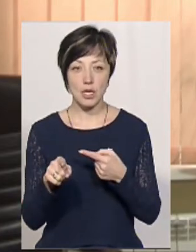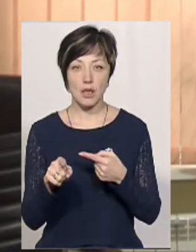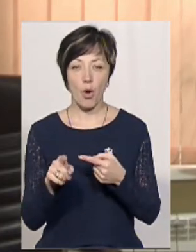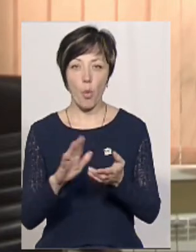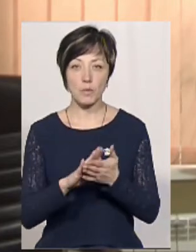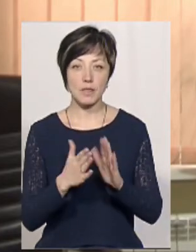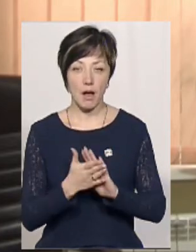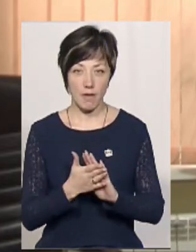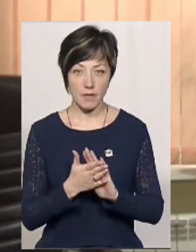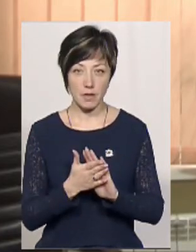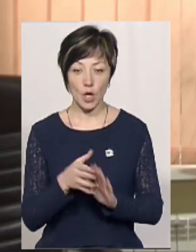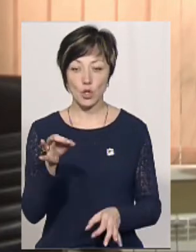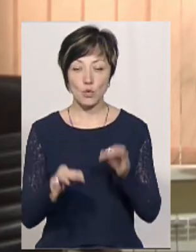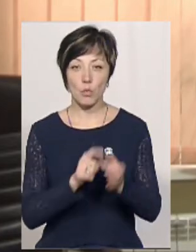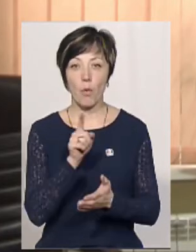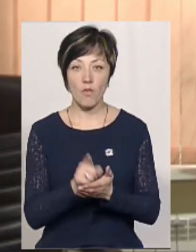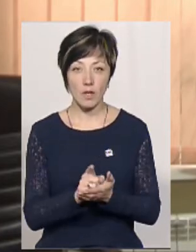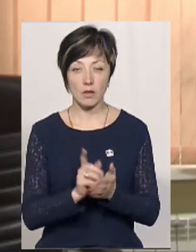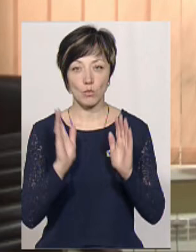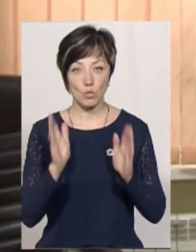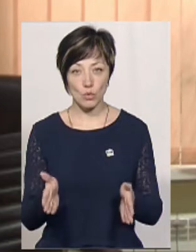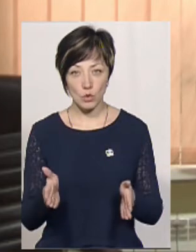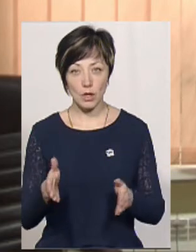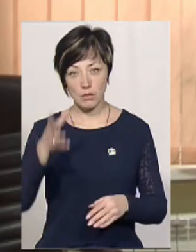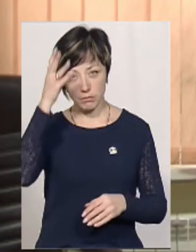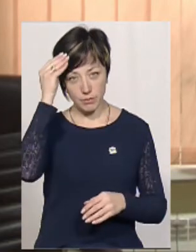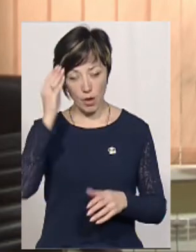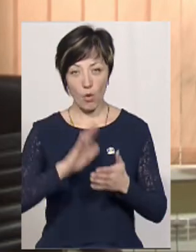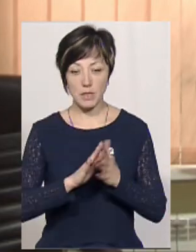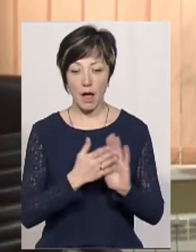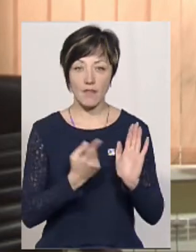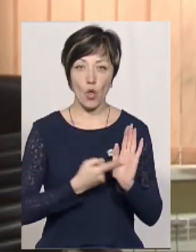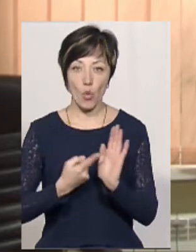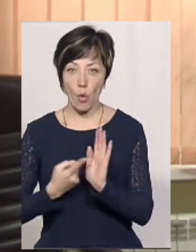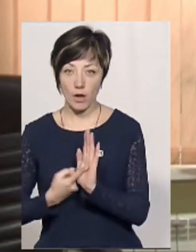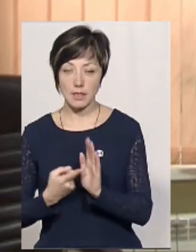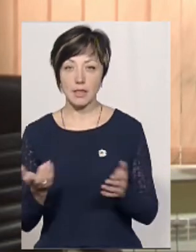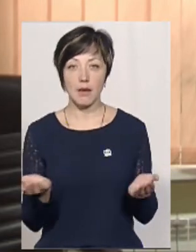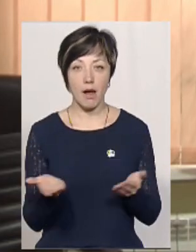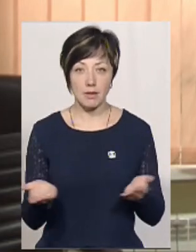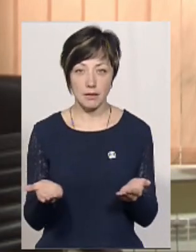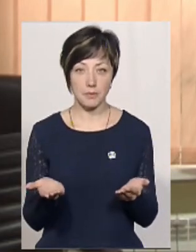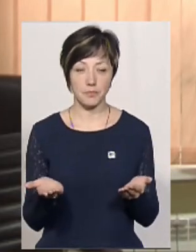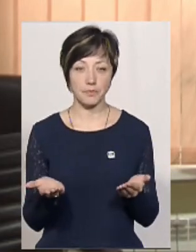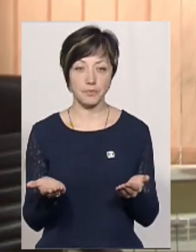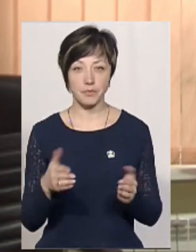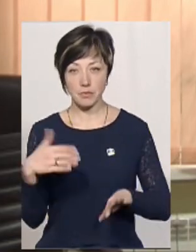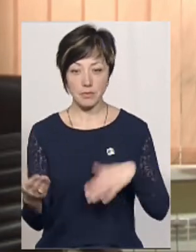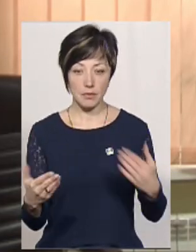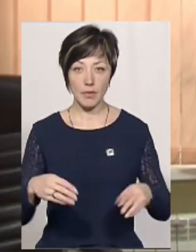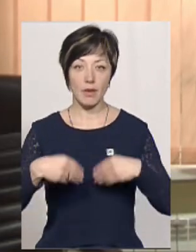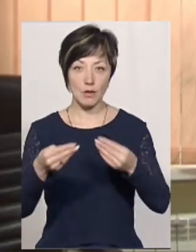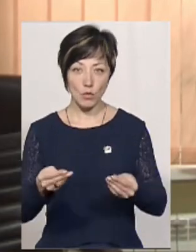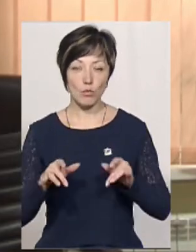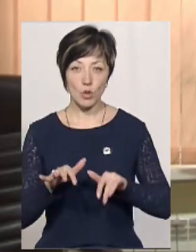обставин. Тобто суд повинен буде брати ті обставини, ті докази, які сторони нададуть